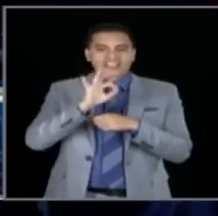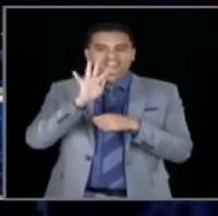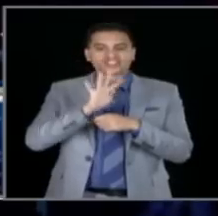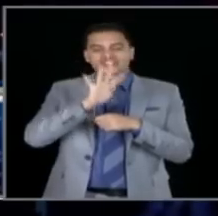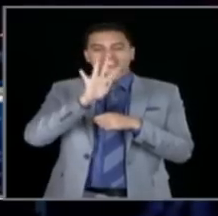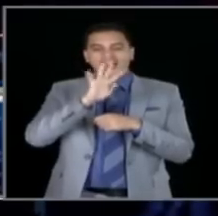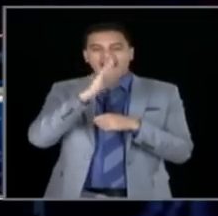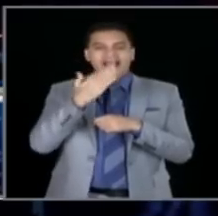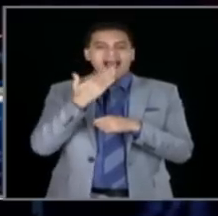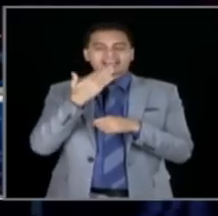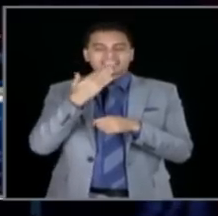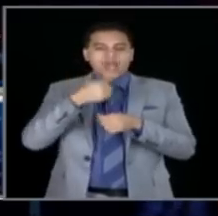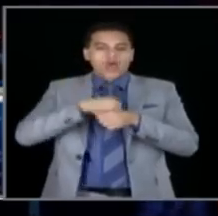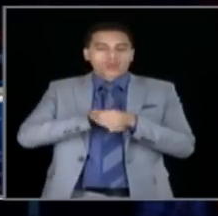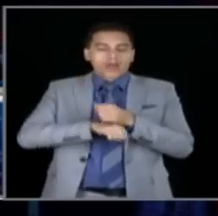آسيا.